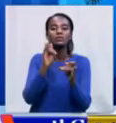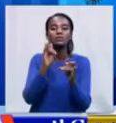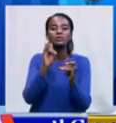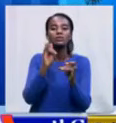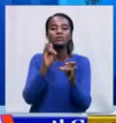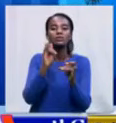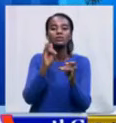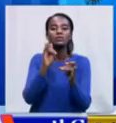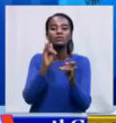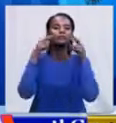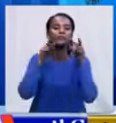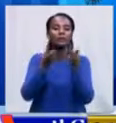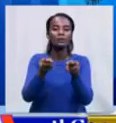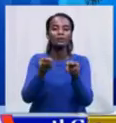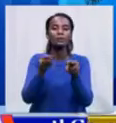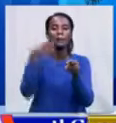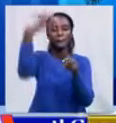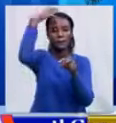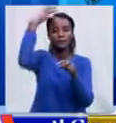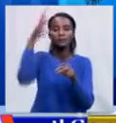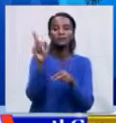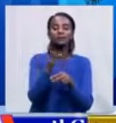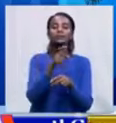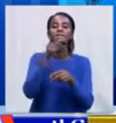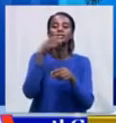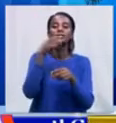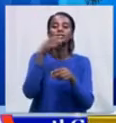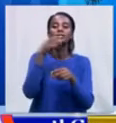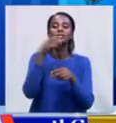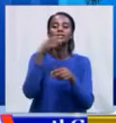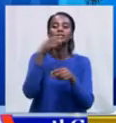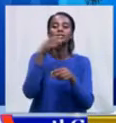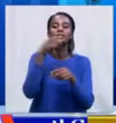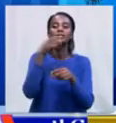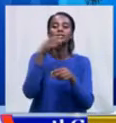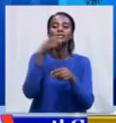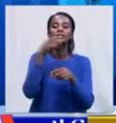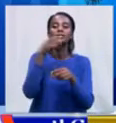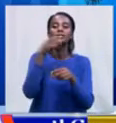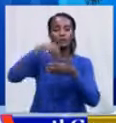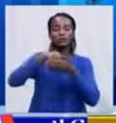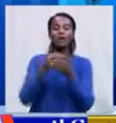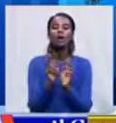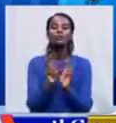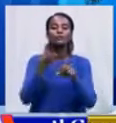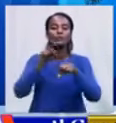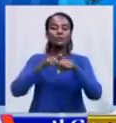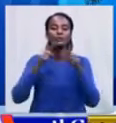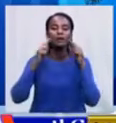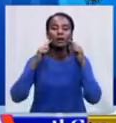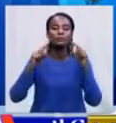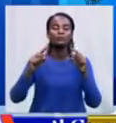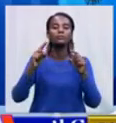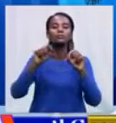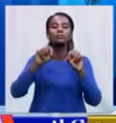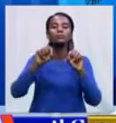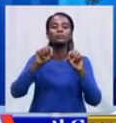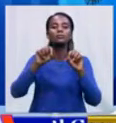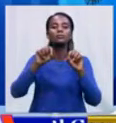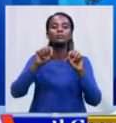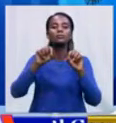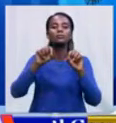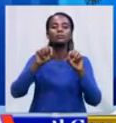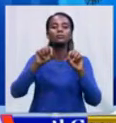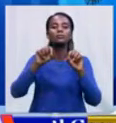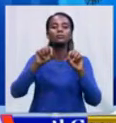አስተዳደር በተመለከተም የመንግስትም ይሁን የግል ተቋማትና ድርጅቶች መንግስት ያወጣውን የአስቸኳይ ጊዜ አዋጅ በማይጻረር መልኩ